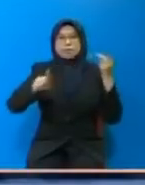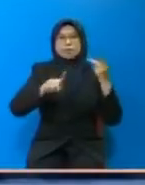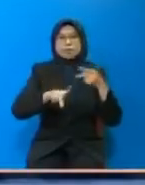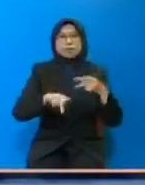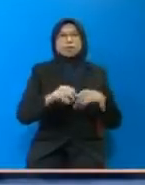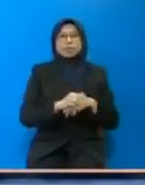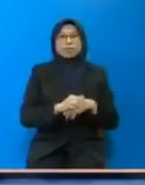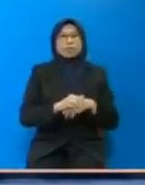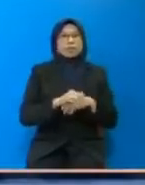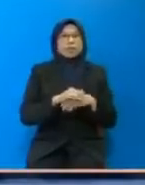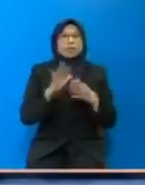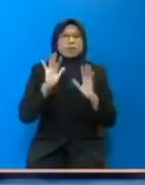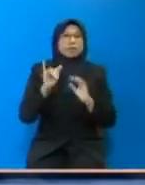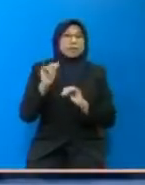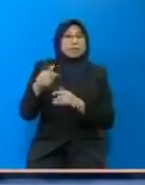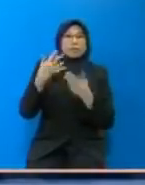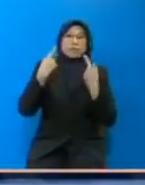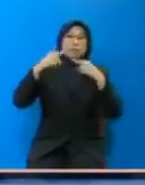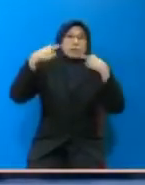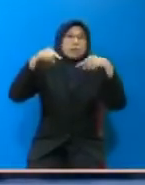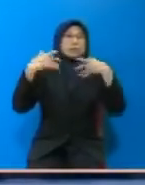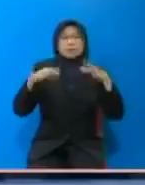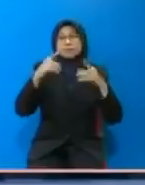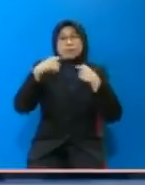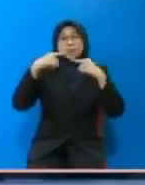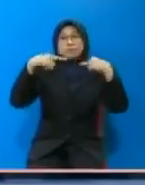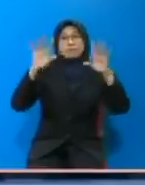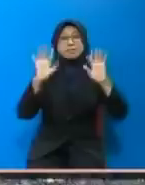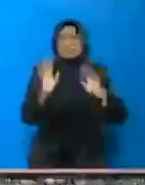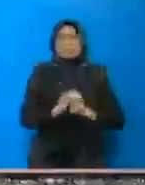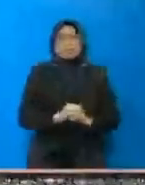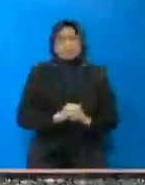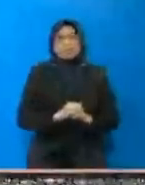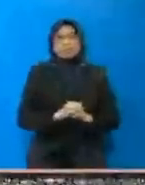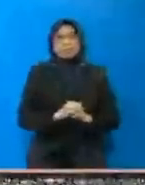sudah berjaya. Terima kasih. Kita ikut kita. Terima kasih.